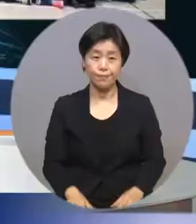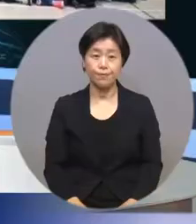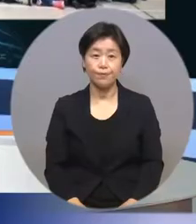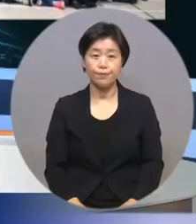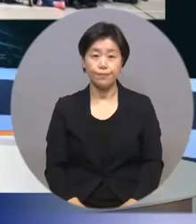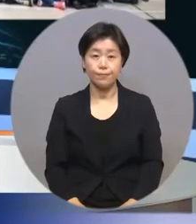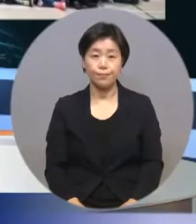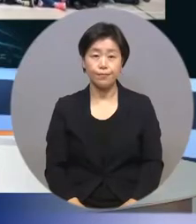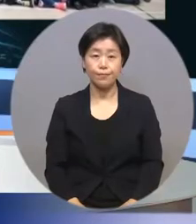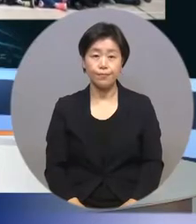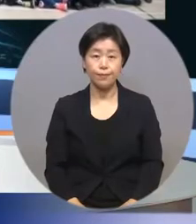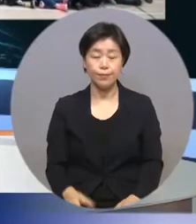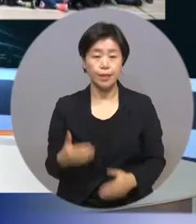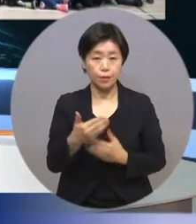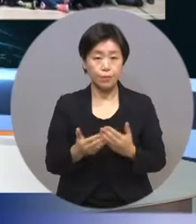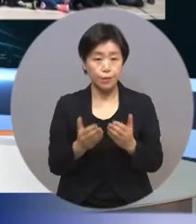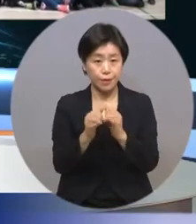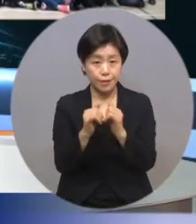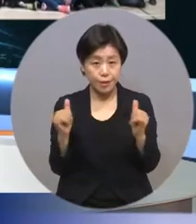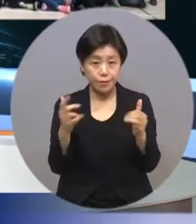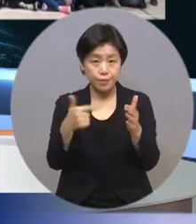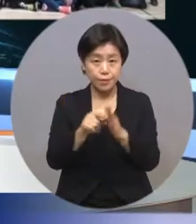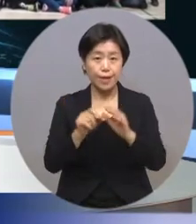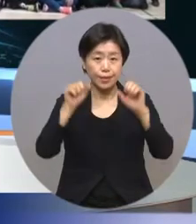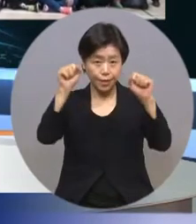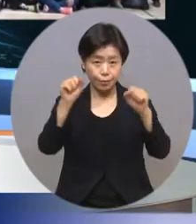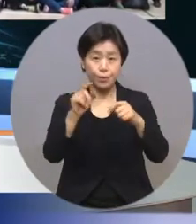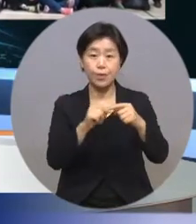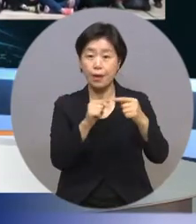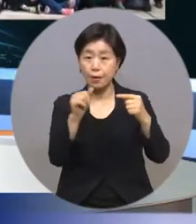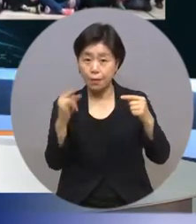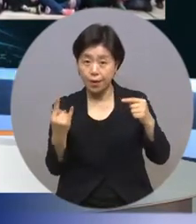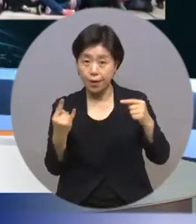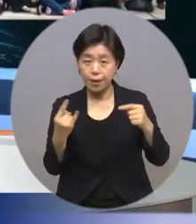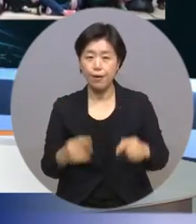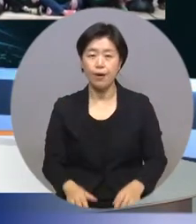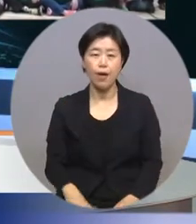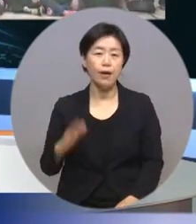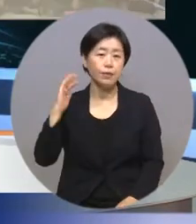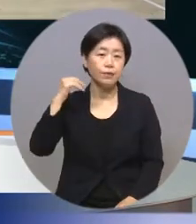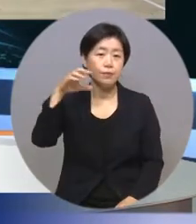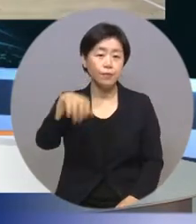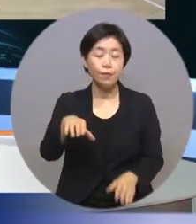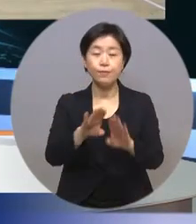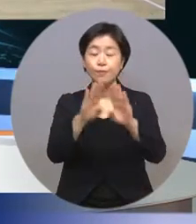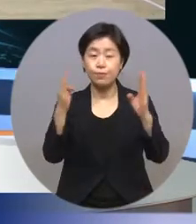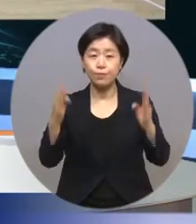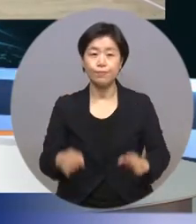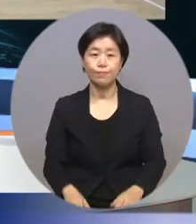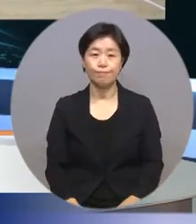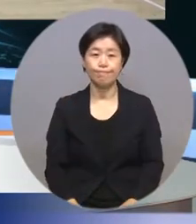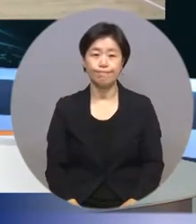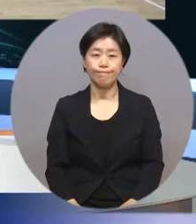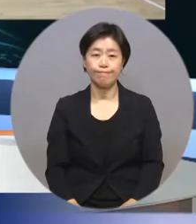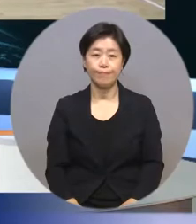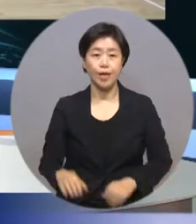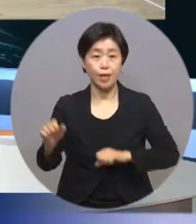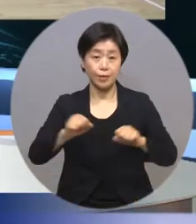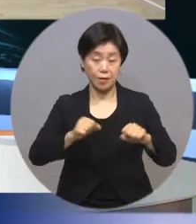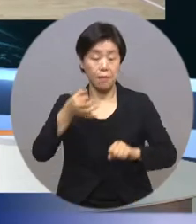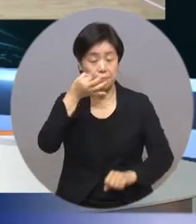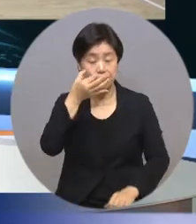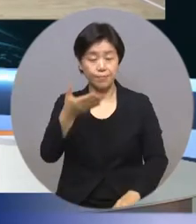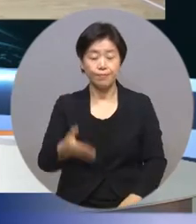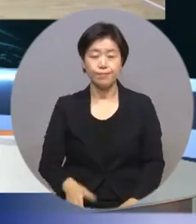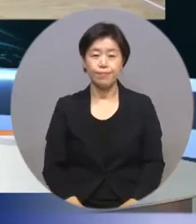정우선입니다. 자원봉사자들을 위한 체육대회가 경기도 의정부시에서 열렸습니다. 활기찬 현장에 정우선